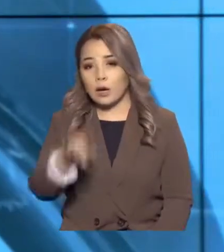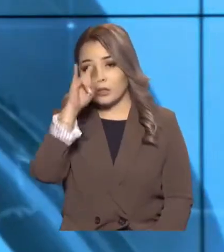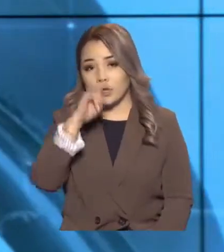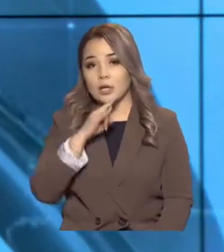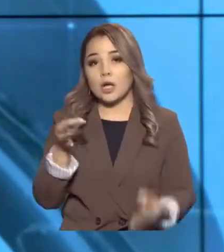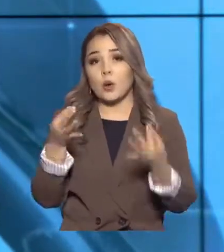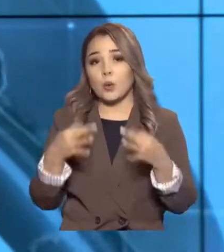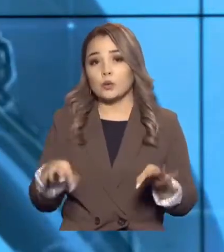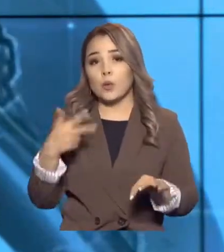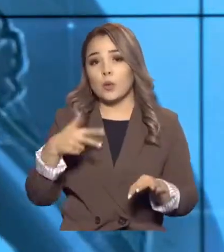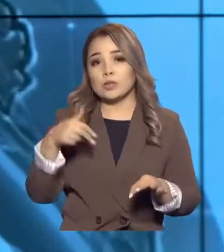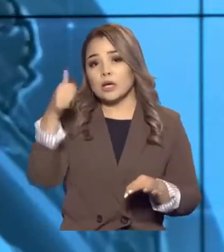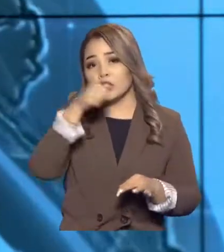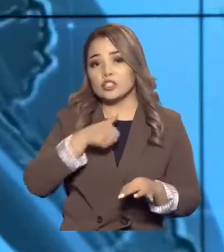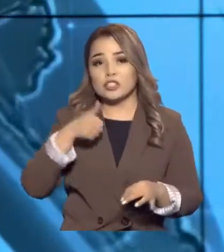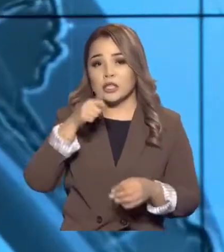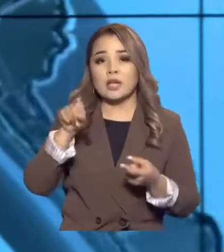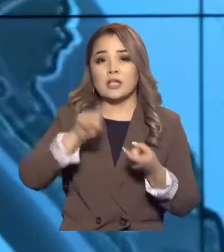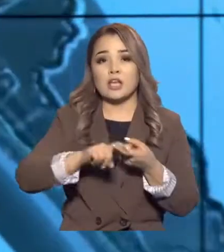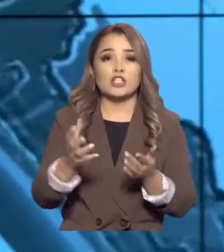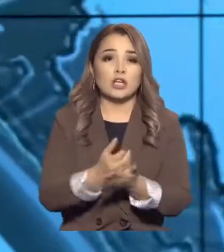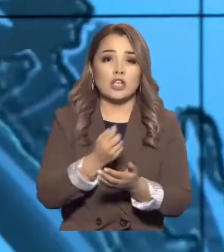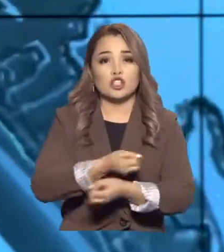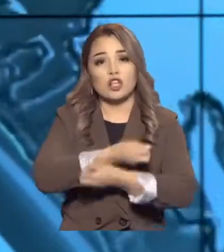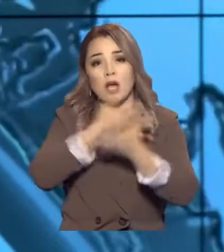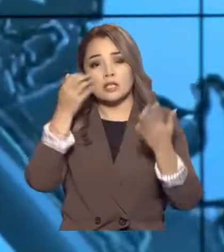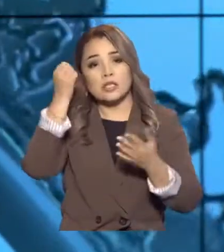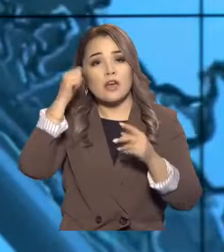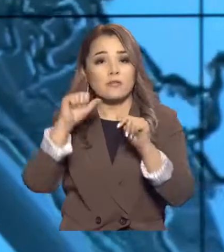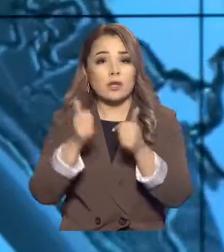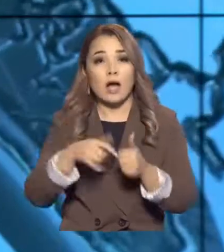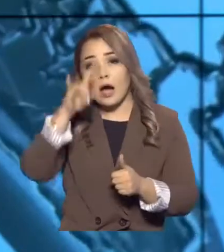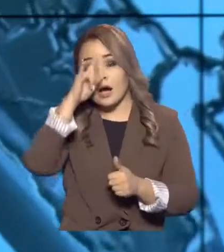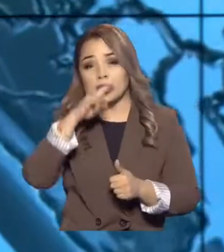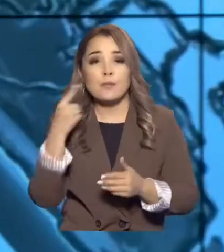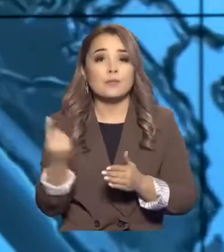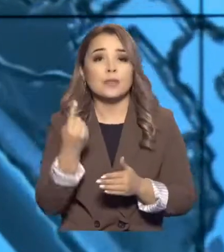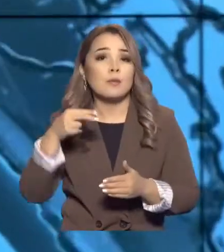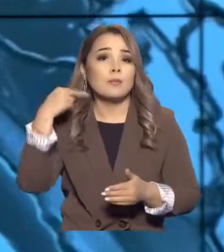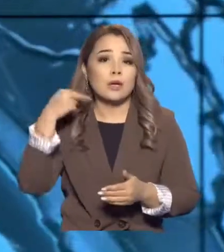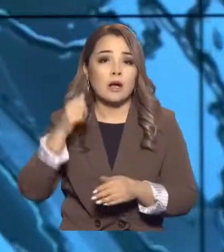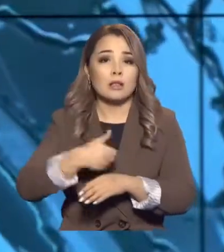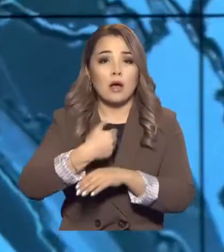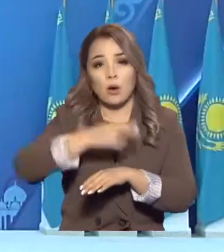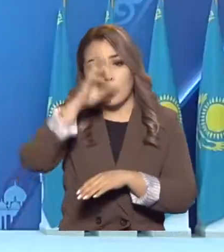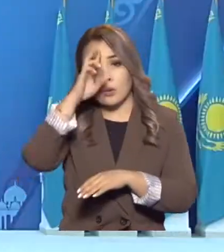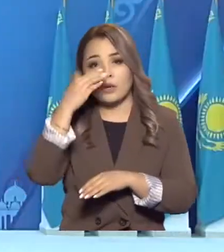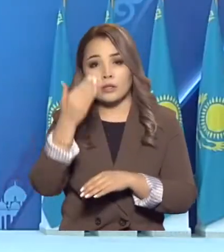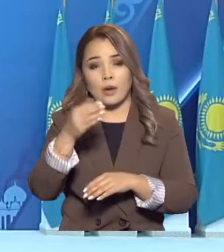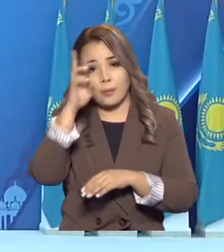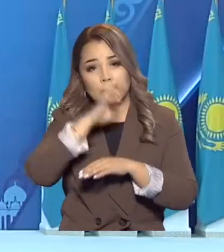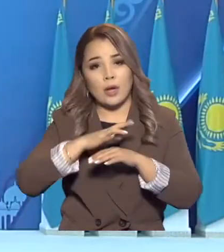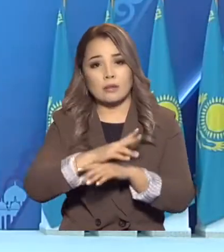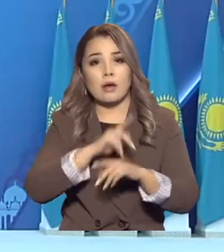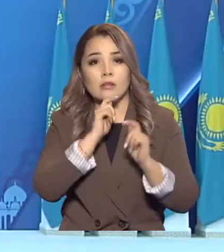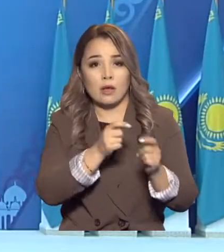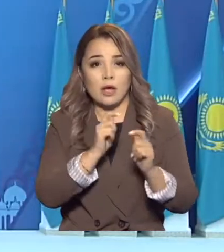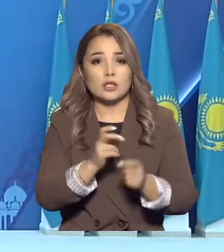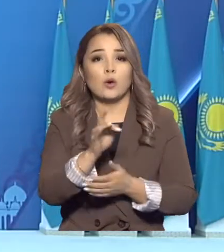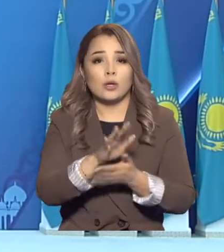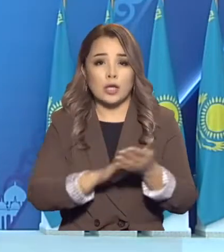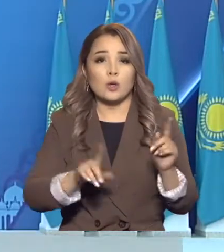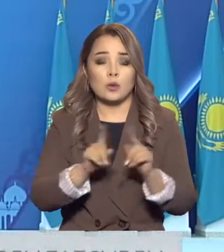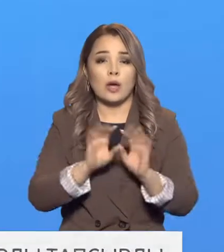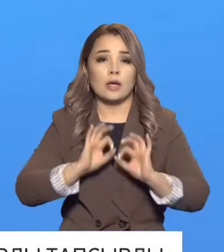Қазақстан тәуелсіздігінің 30 жылдығы жетістіктердің жарқын символы. Қазақстанның тұңғыш президенті елбасы мемлекеттік наградаларды тапсыру